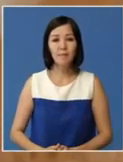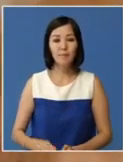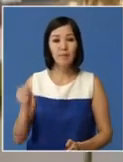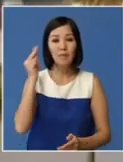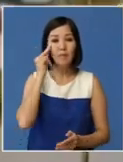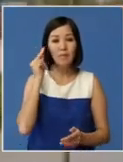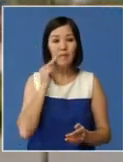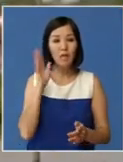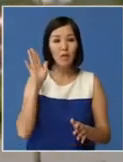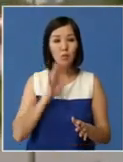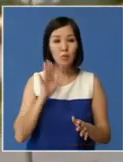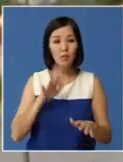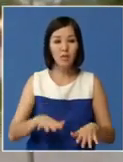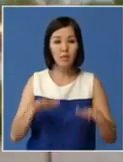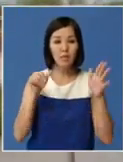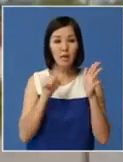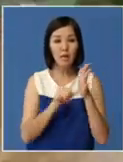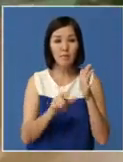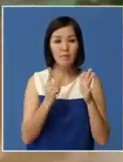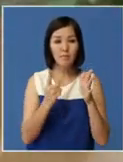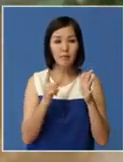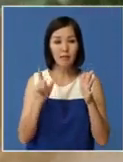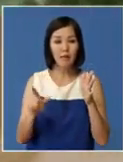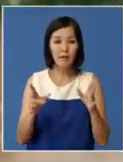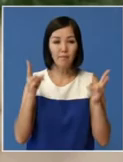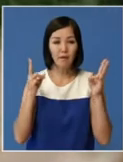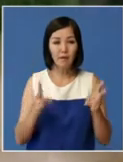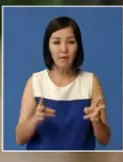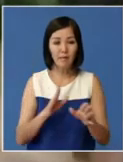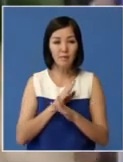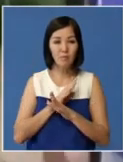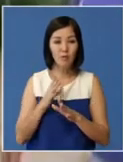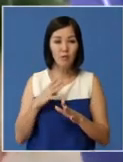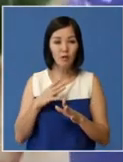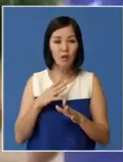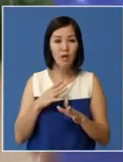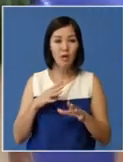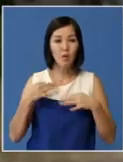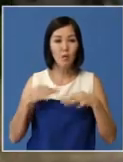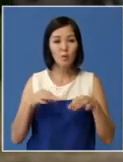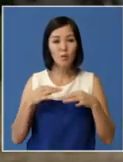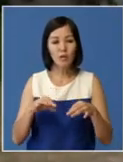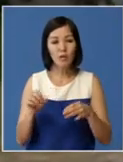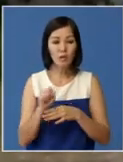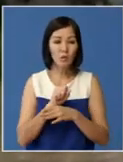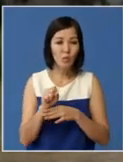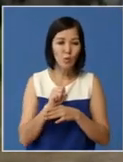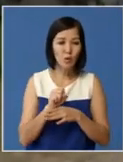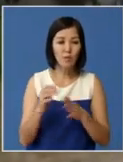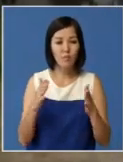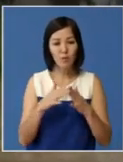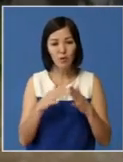Қытайда су тасқын салдарынан 61 адам қайтыс болды. Лай мен тастың ағыны үйлер мен көліктерді шайып әкеткен. 150 мыңнан астам